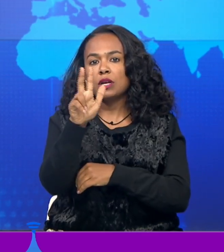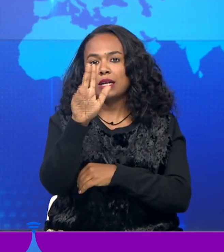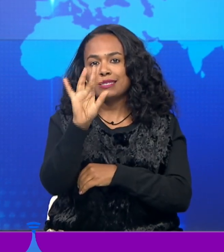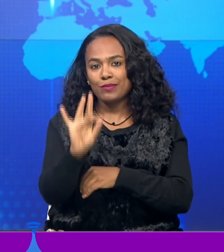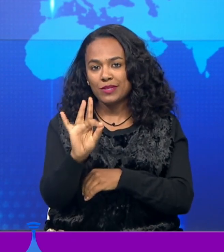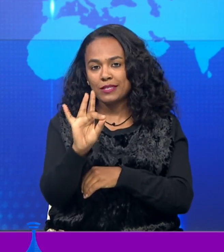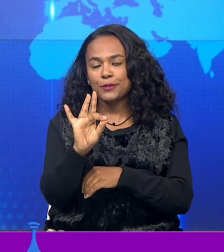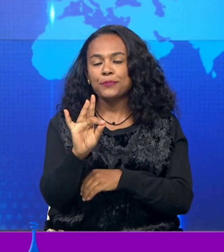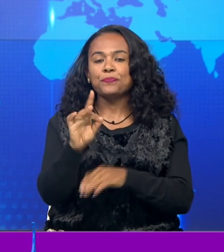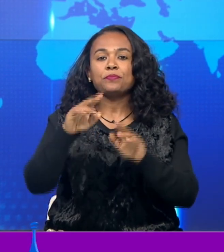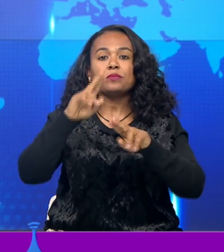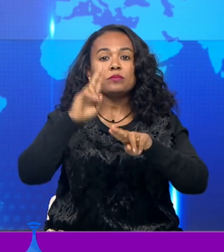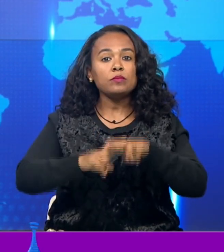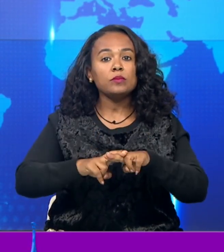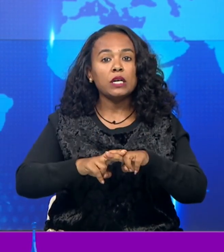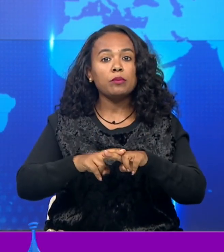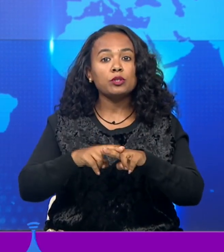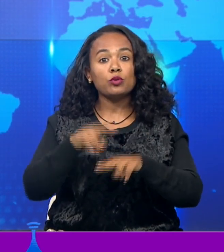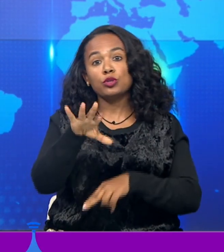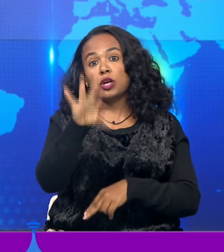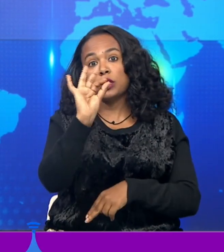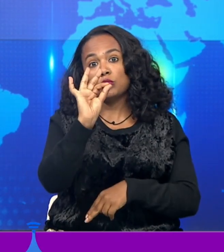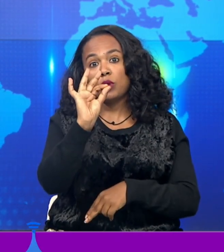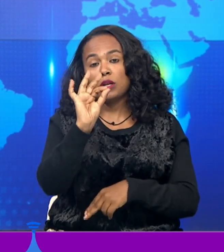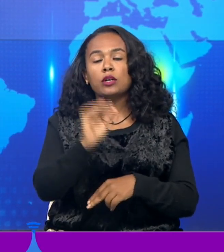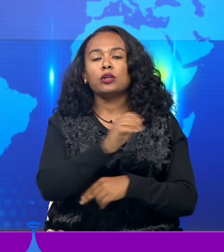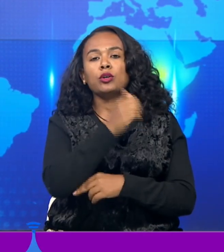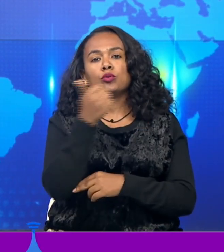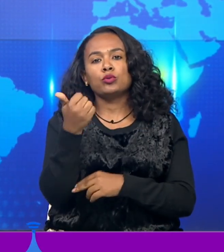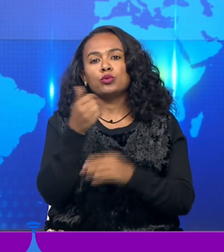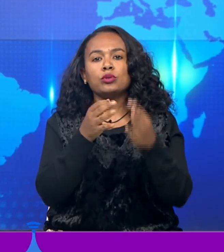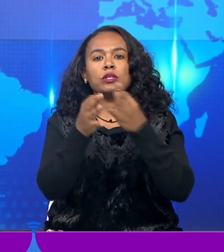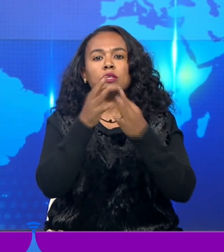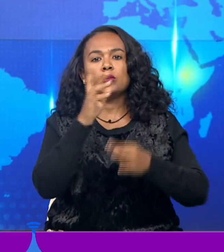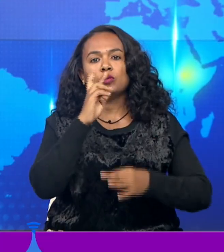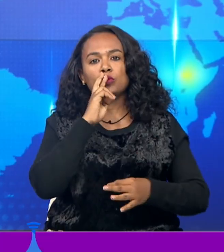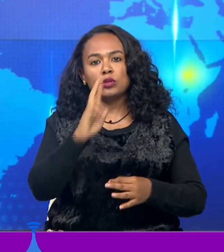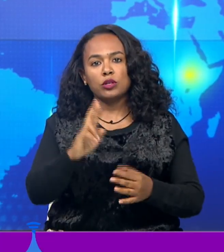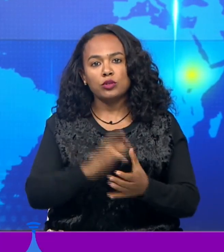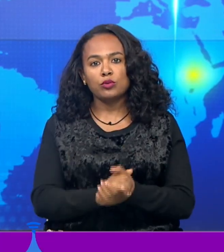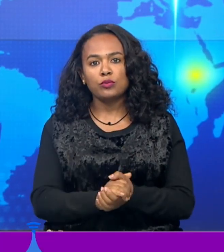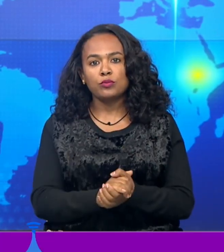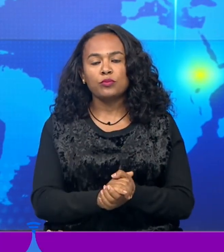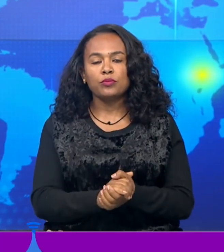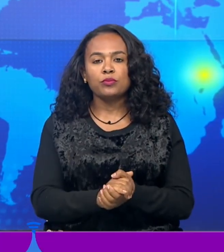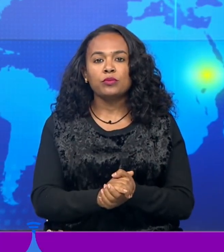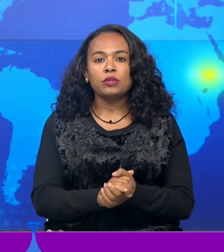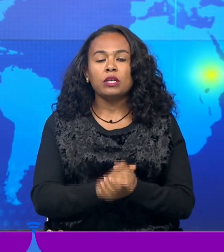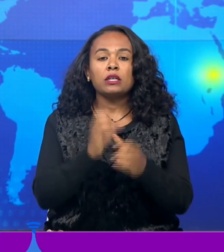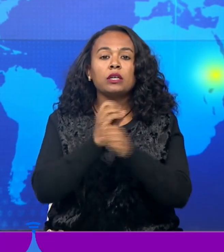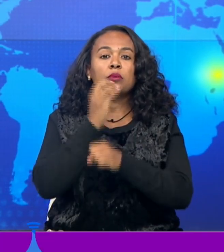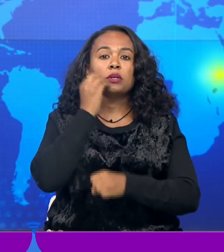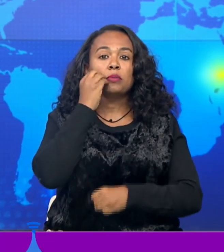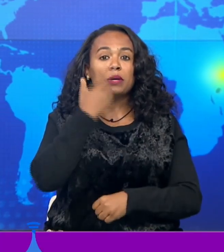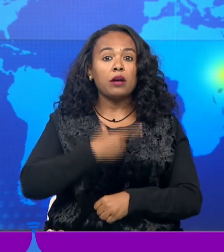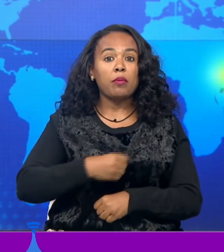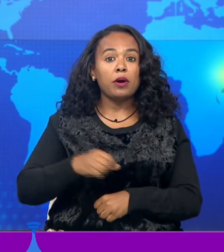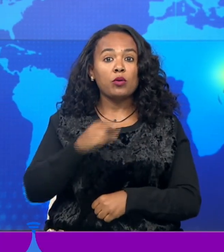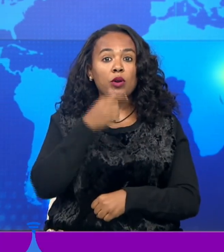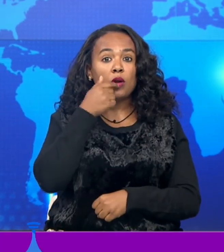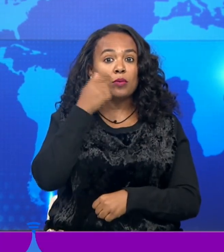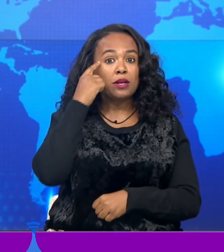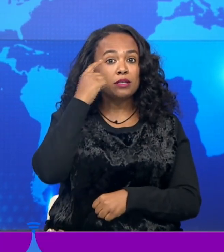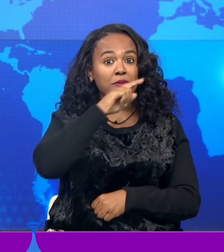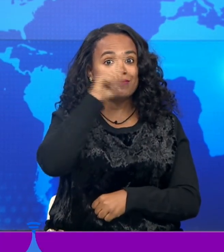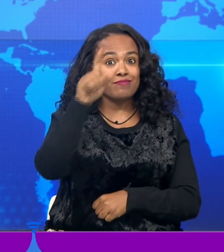438 መቀመጫዎችን አግኝቷል። ሌሎቹ እንደተገለጹት ናቸው ማለት ነው። የምክር ቤት አባል ሆናለሁ ብለህ አስበህ